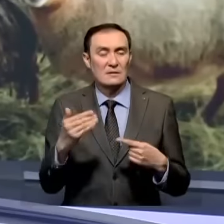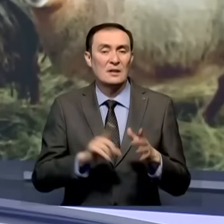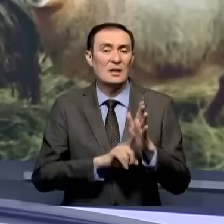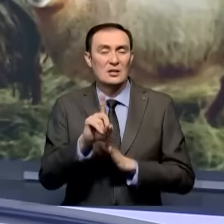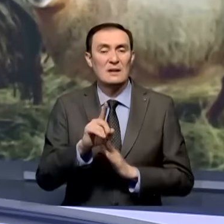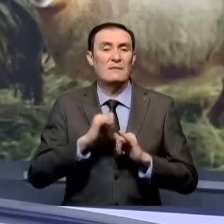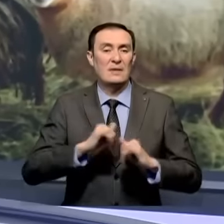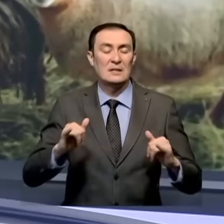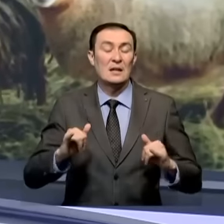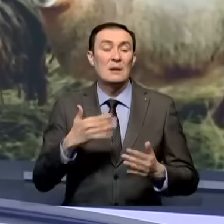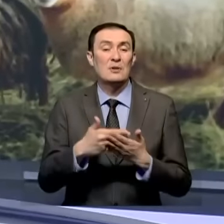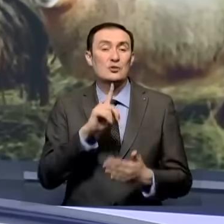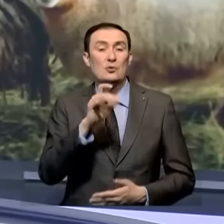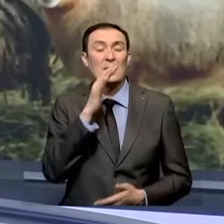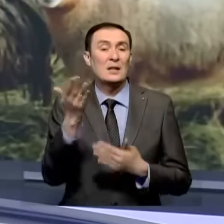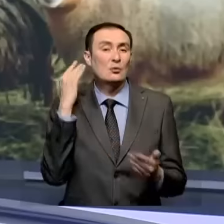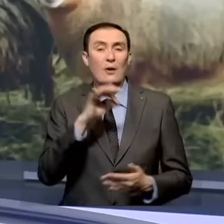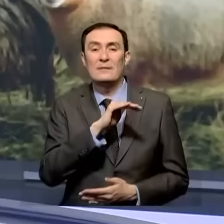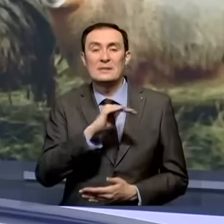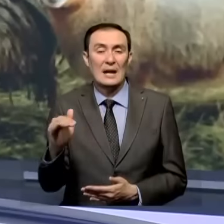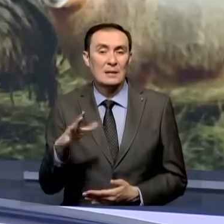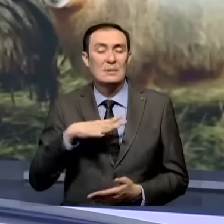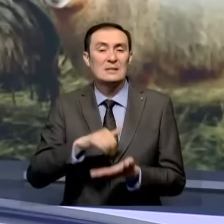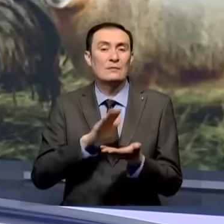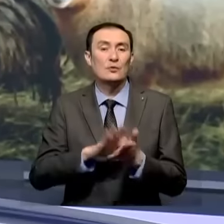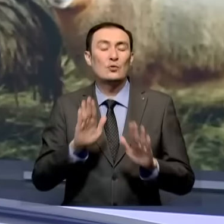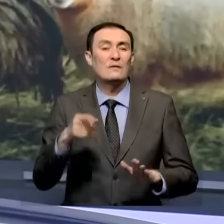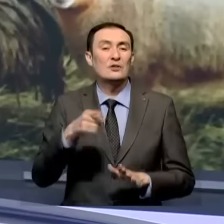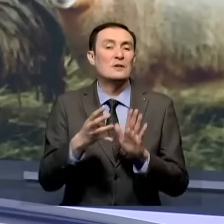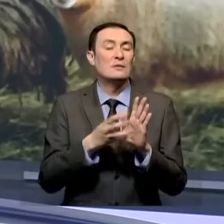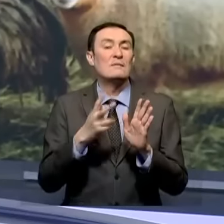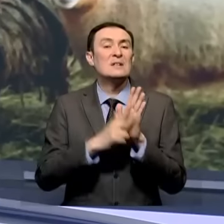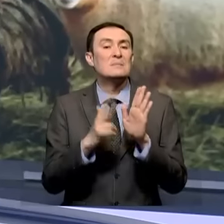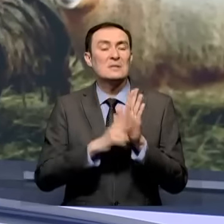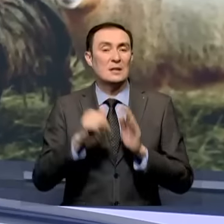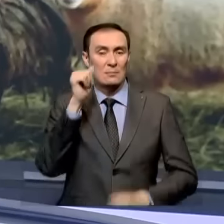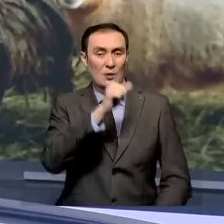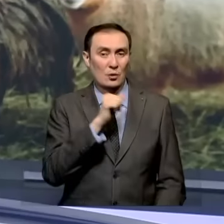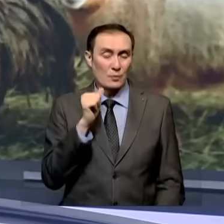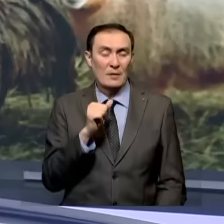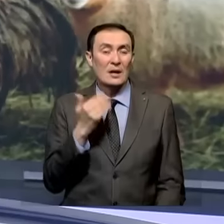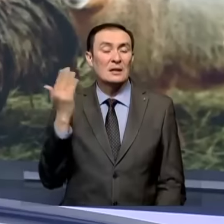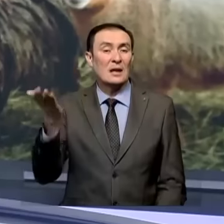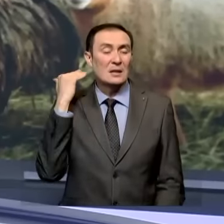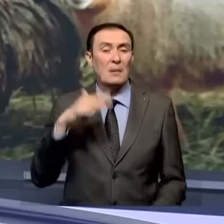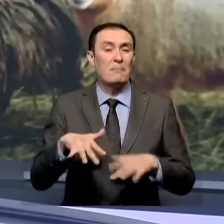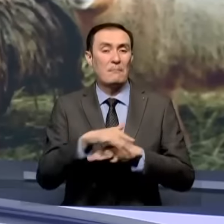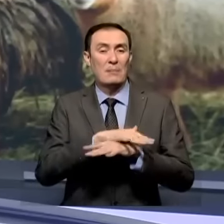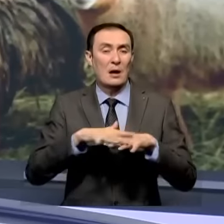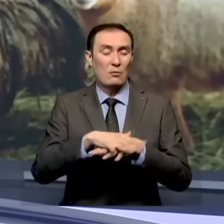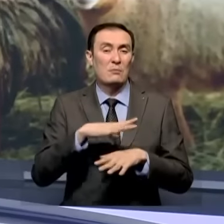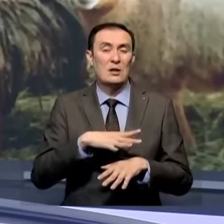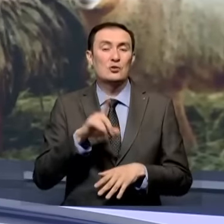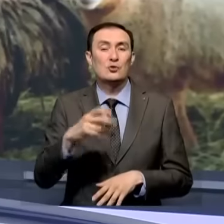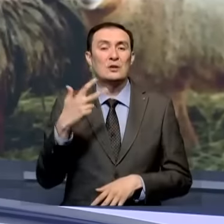начали выводить почти век назад, но официально вид был зарегистрирован в 1980 году. Тогда поголовье